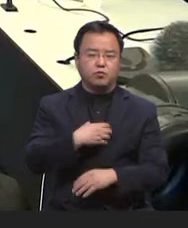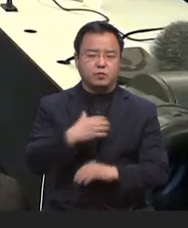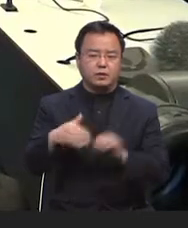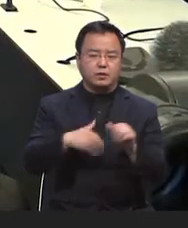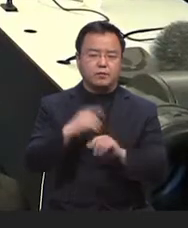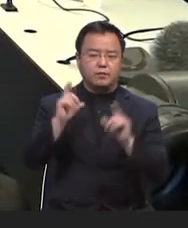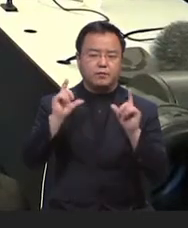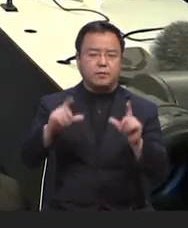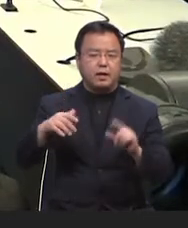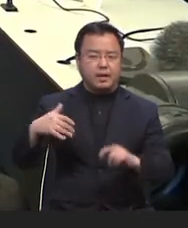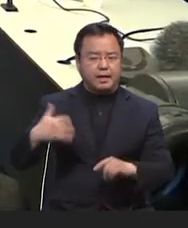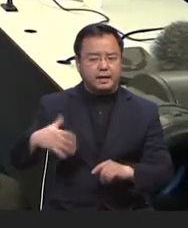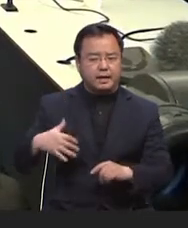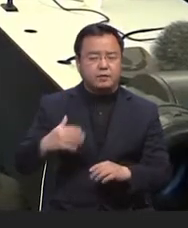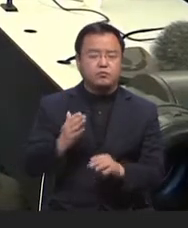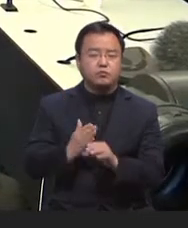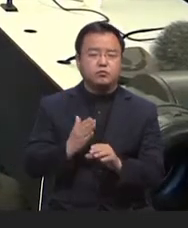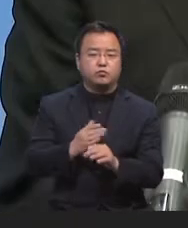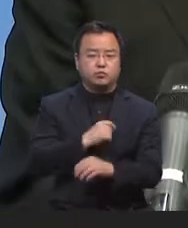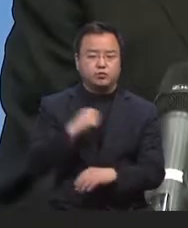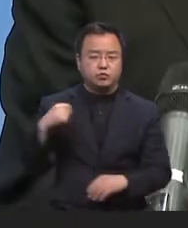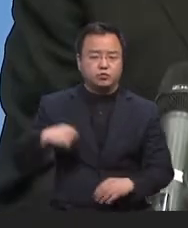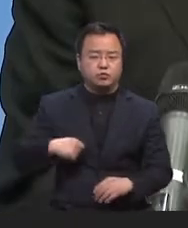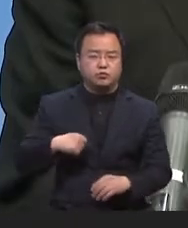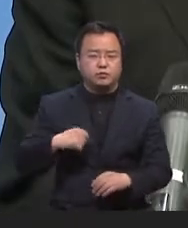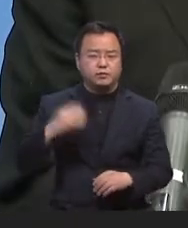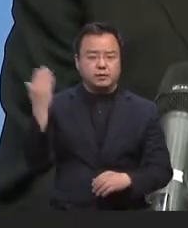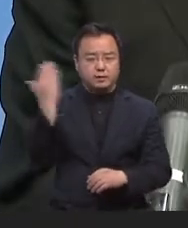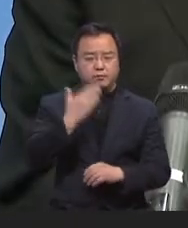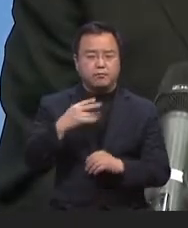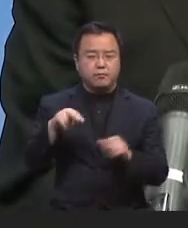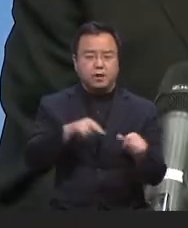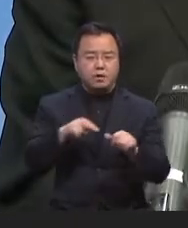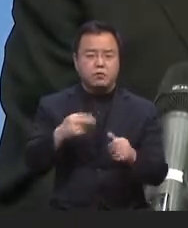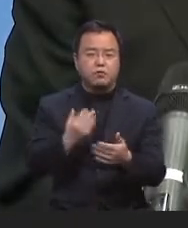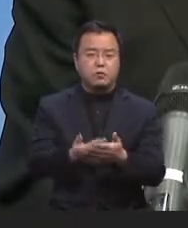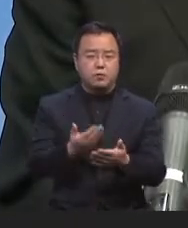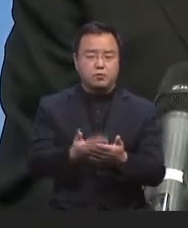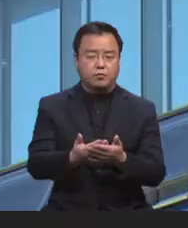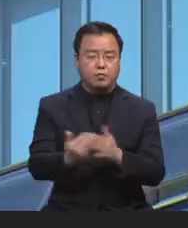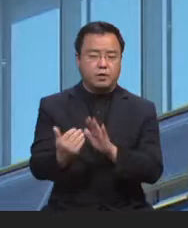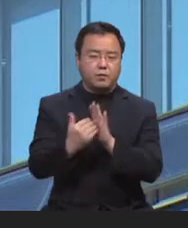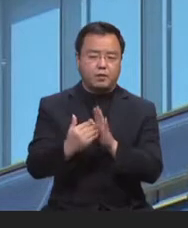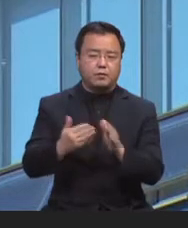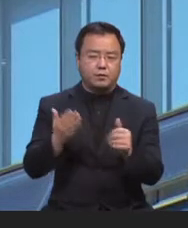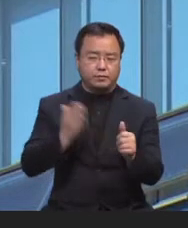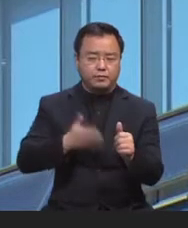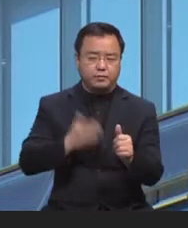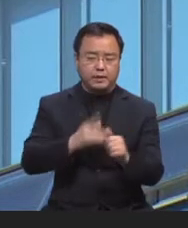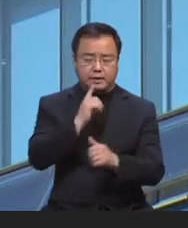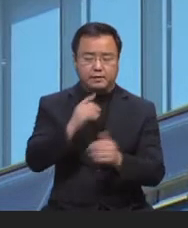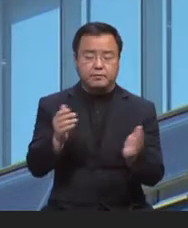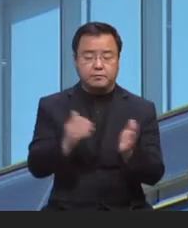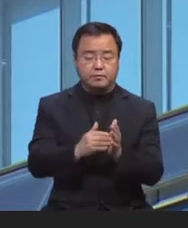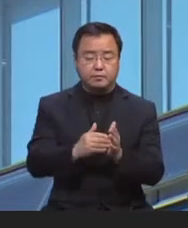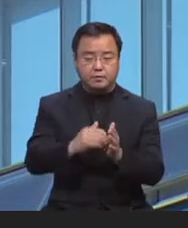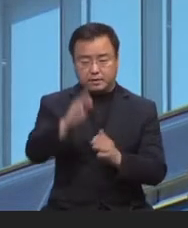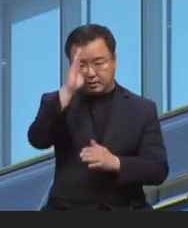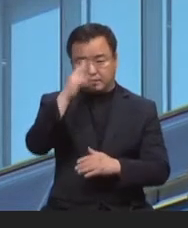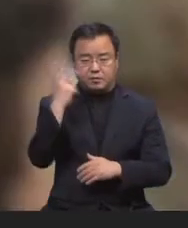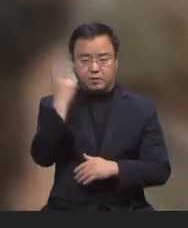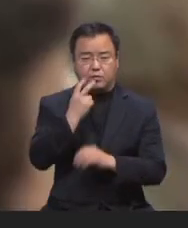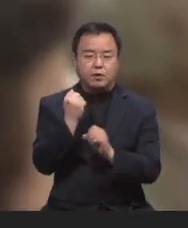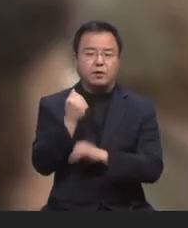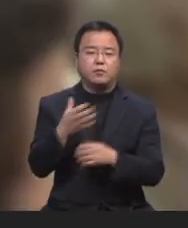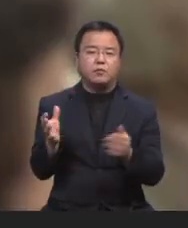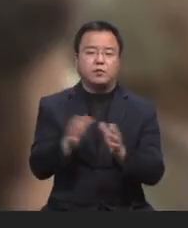입에다 면서도 중국 측의 투명한 정보공개와 방역 조치를 당부했습니다 질병관리본부는 질병 확산을 막기 위해